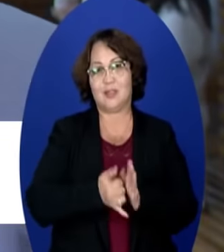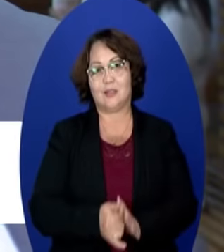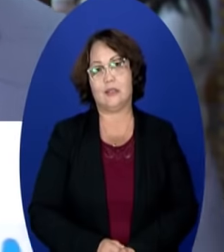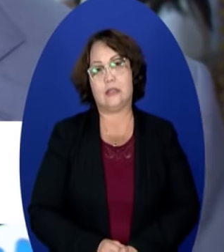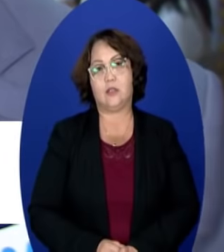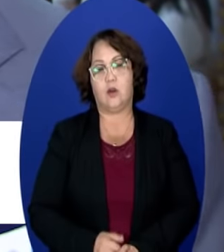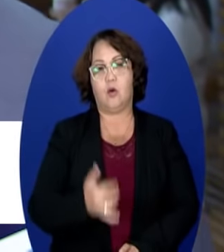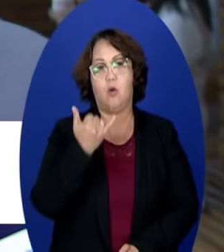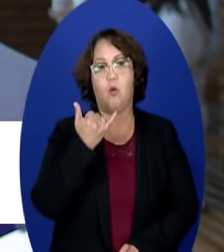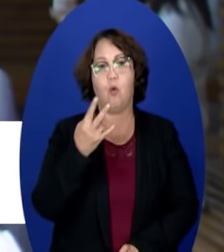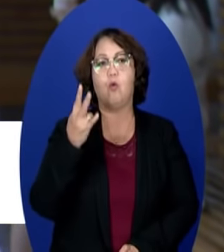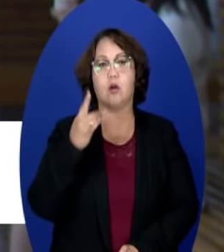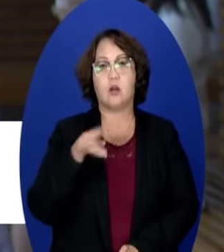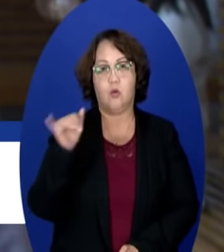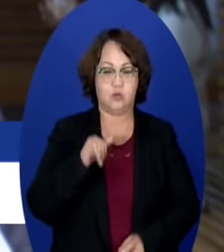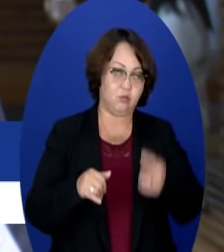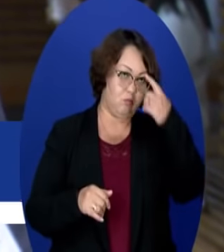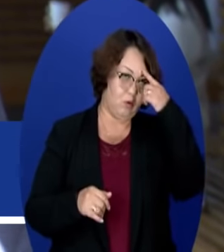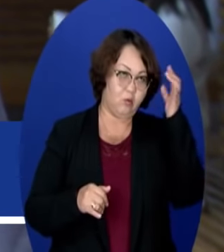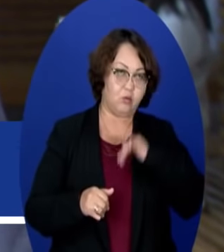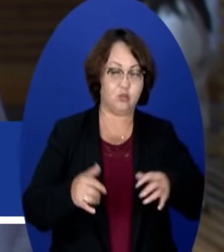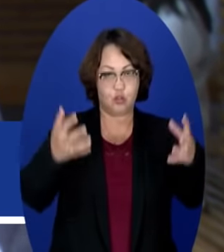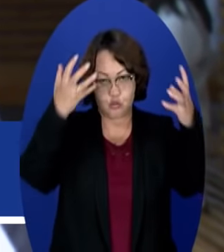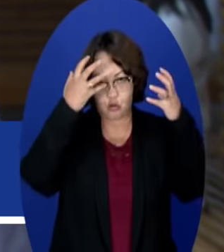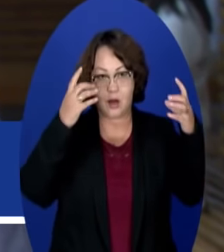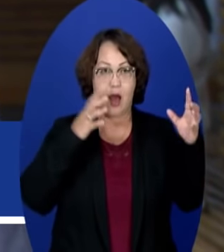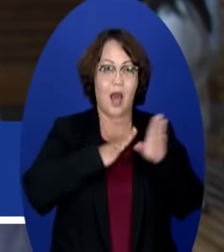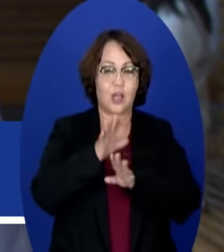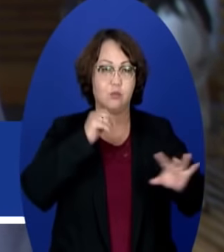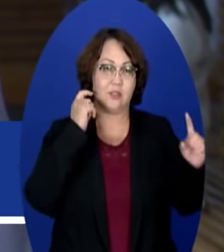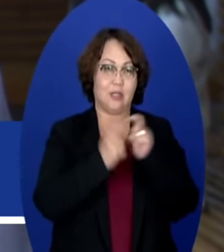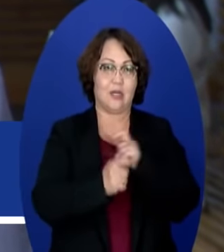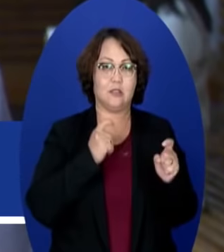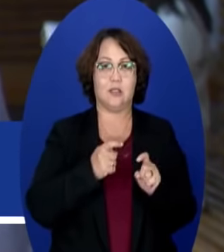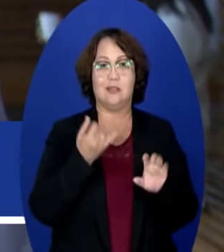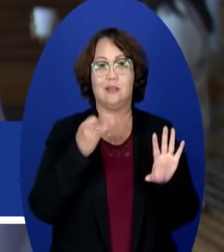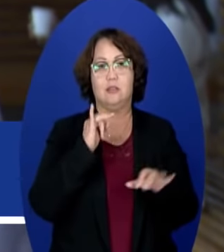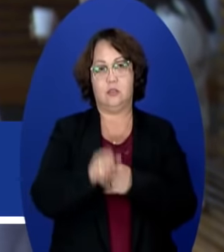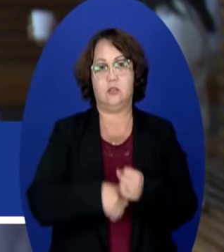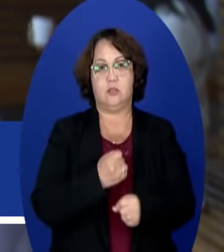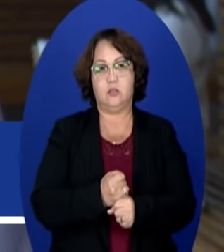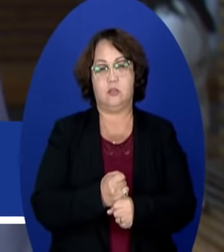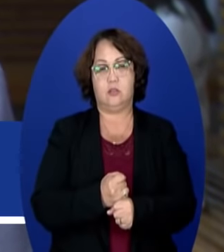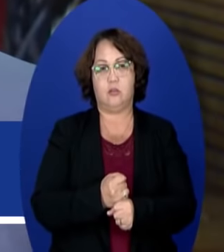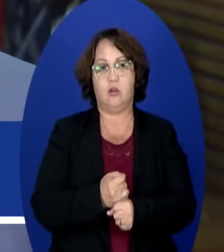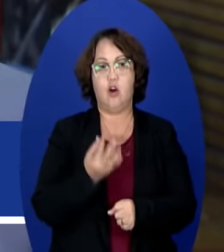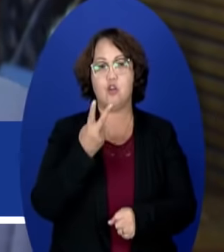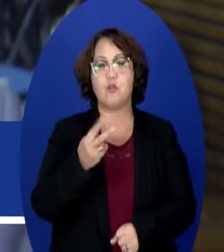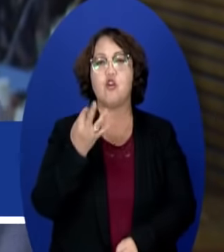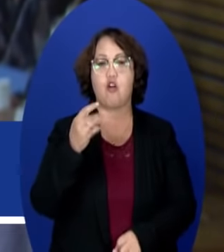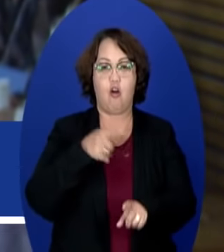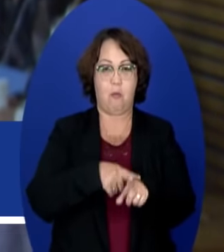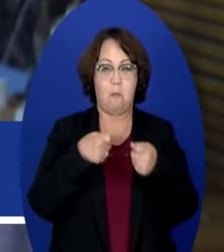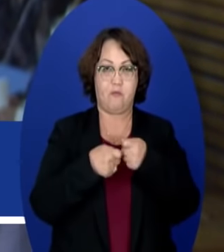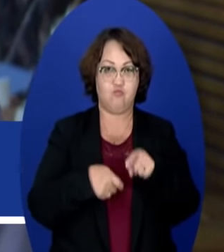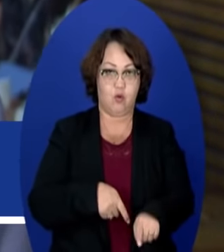бол Унгар Монголын одоо энэ дипломат харилцаа тогтсоны 70 жилийн энэ 2020 онд тохиож байгаа да төгсч ирээд